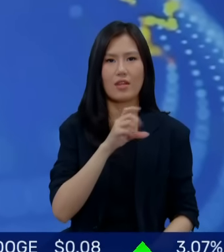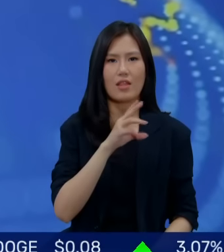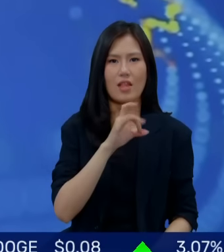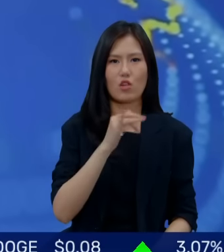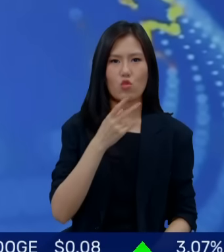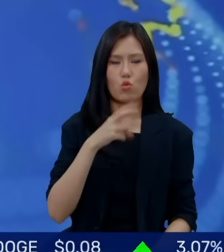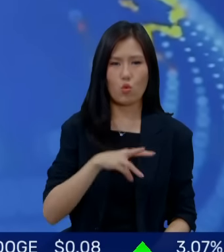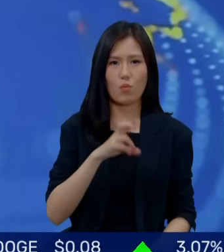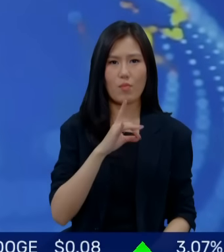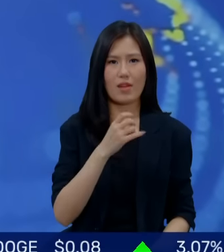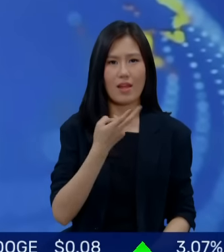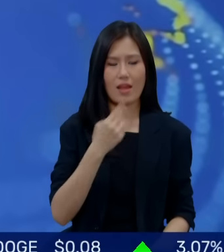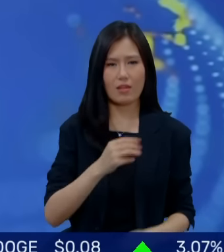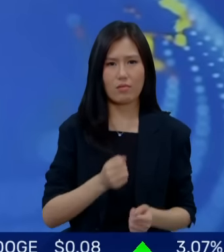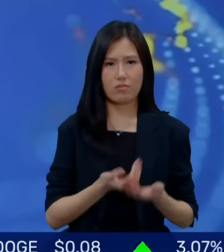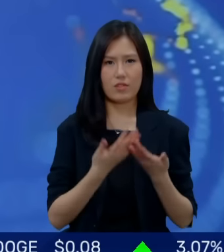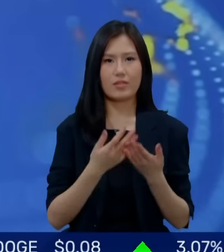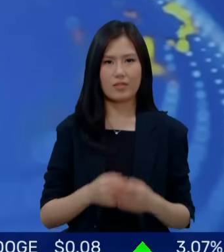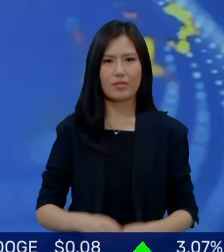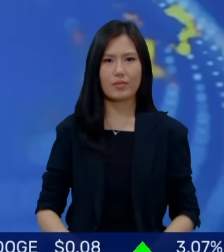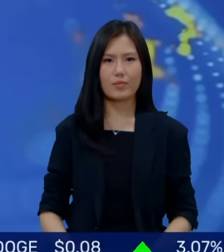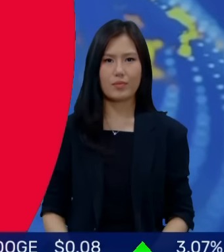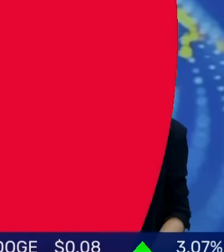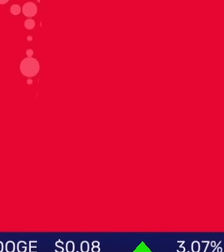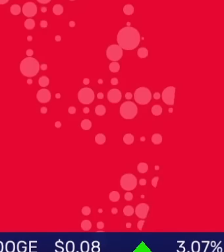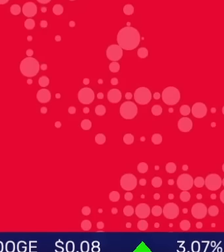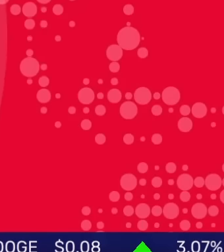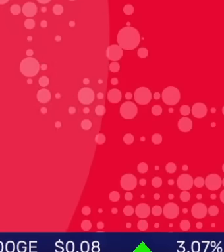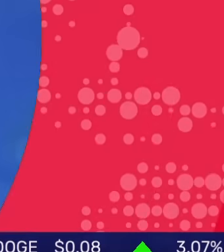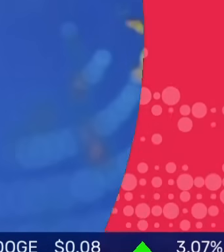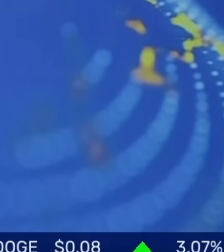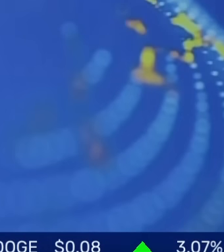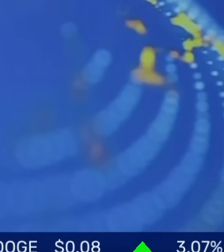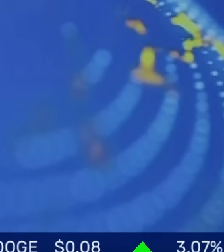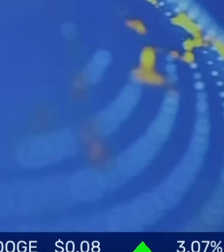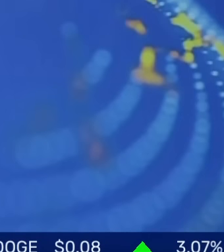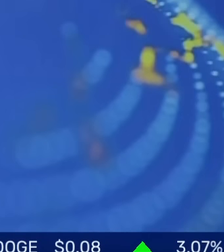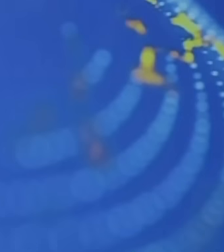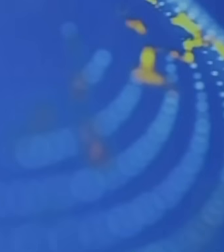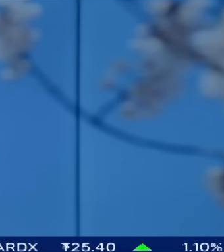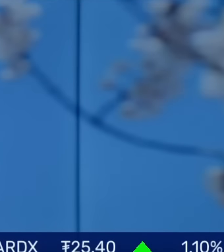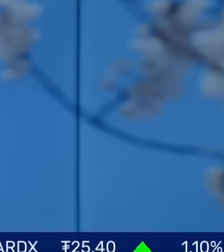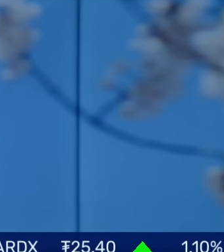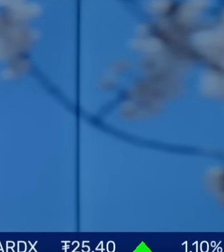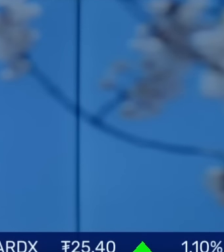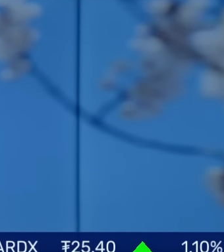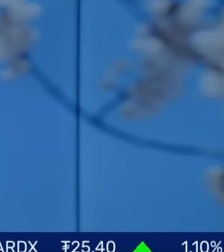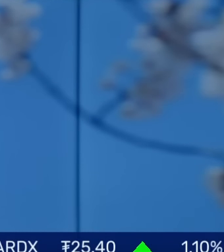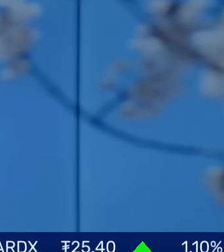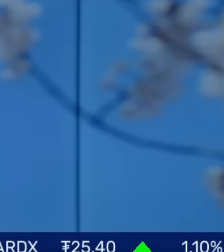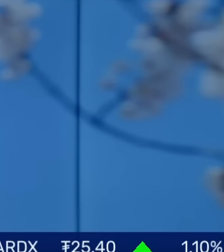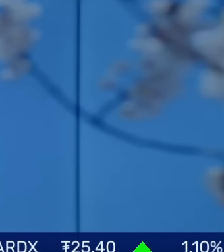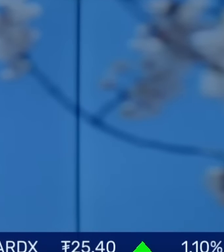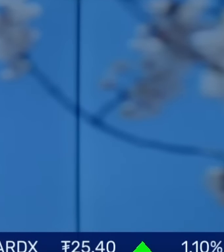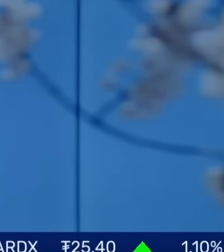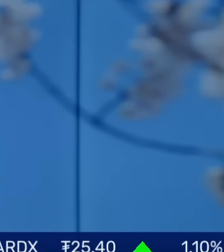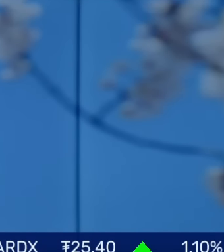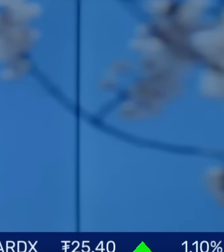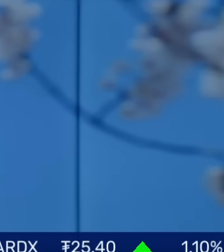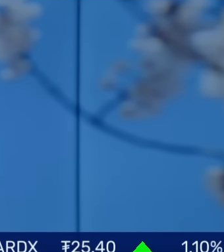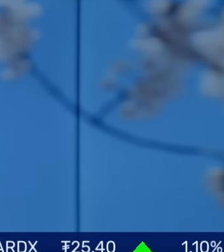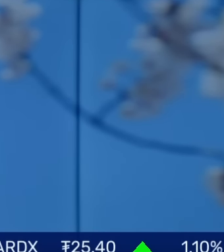хэлсэн мөн санамсаргүй эрэг биш юм а. Саяхны хүртэл Япон улс эдийн засгийн хэмжээгээр Азид төвд